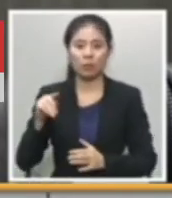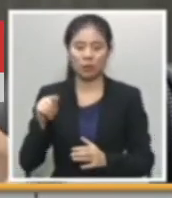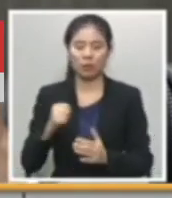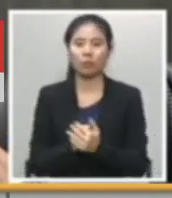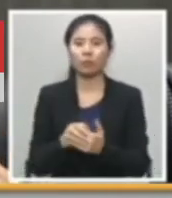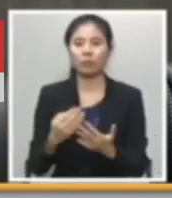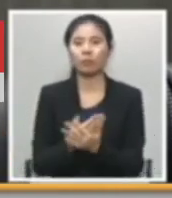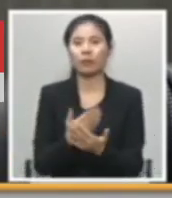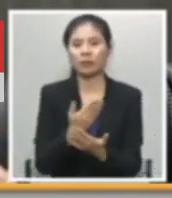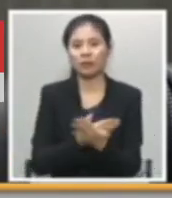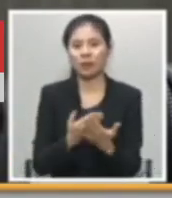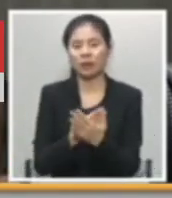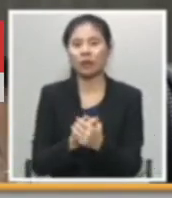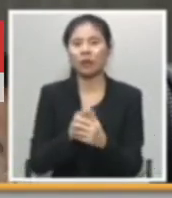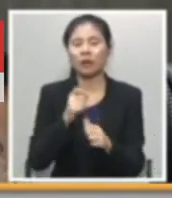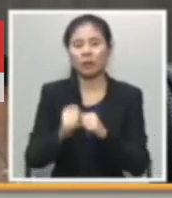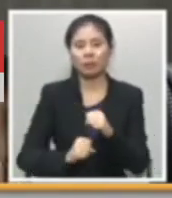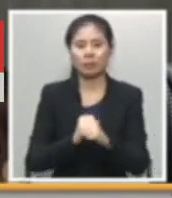าณพ.ศ